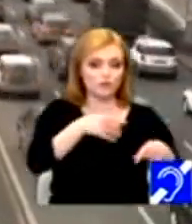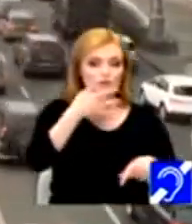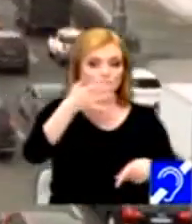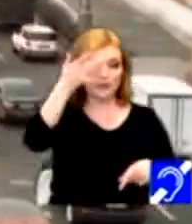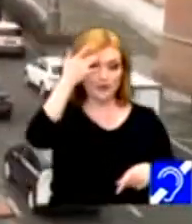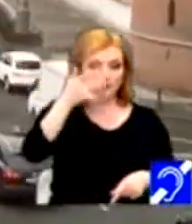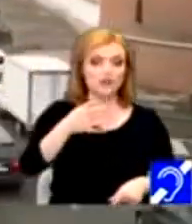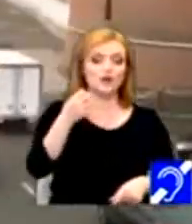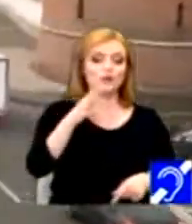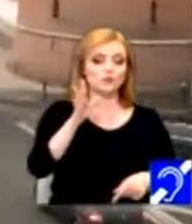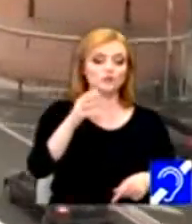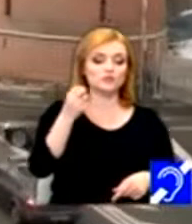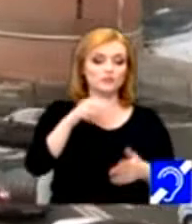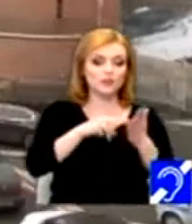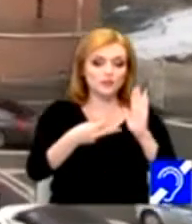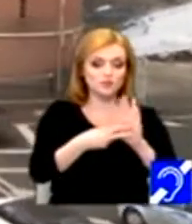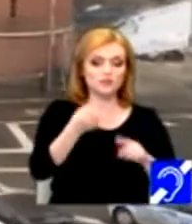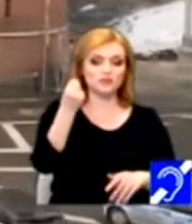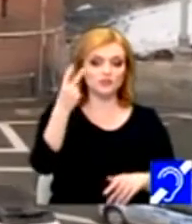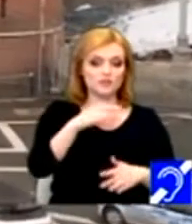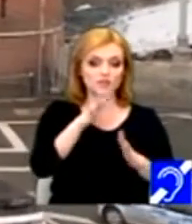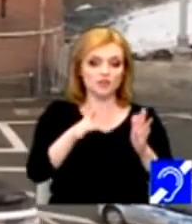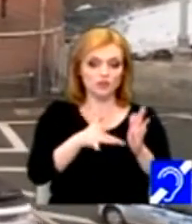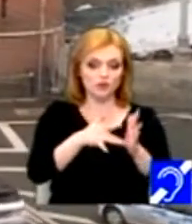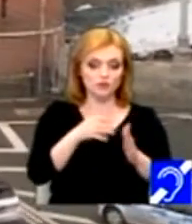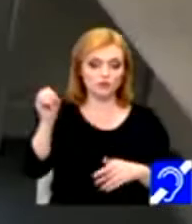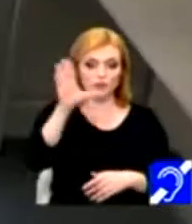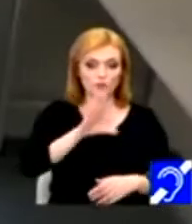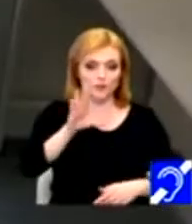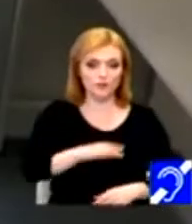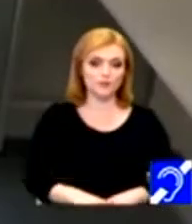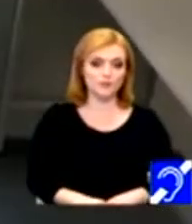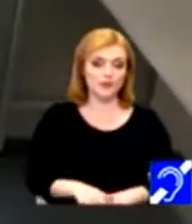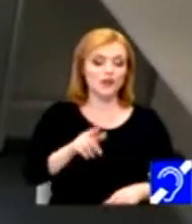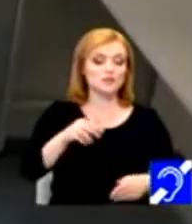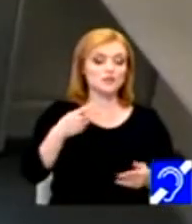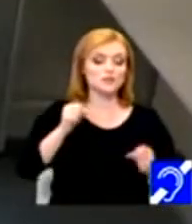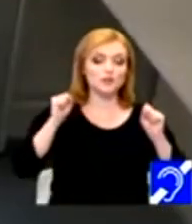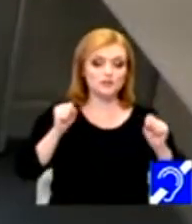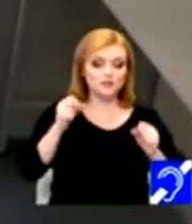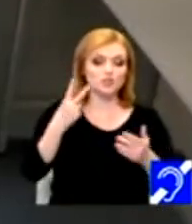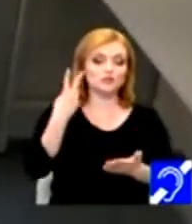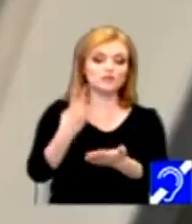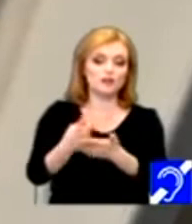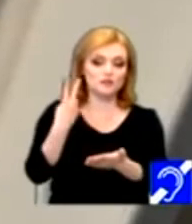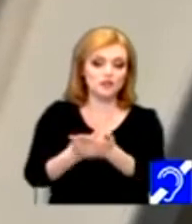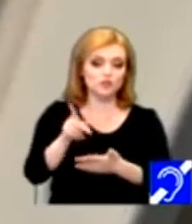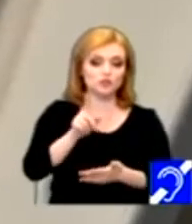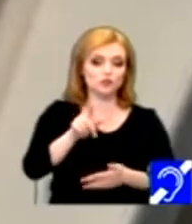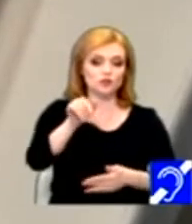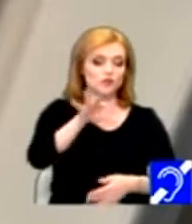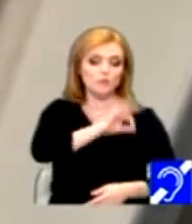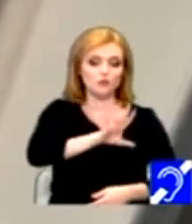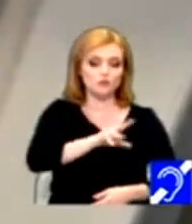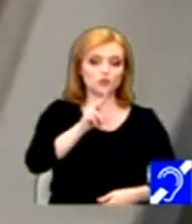în 12 orașe ale Europei. Sportivii ruși, care vor demonstra că nu au fost implicați în activități de dopaj, vor fi admiși la competițiile